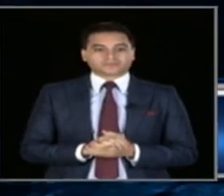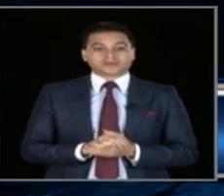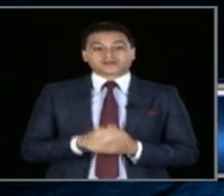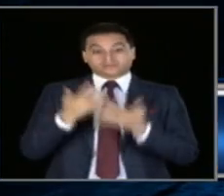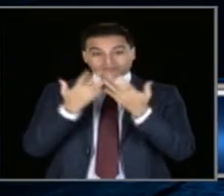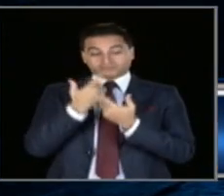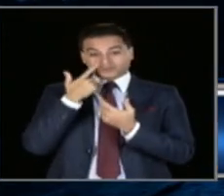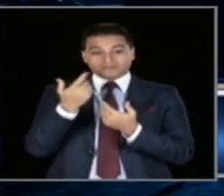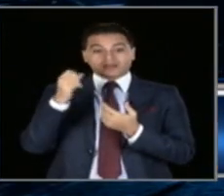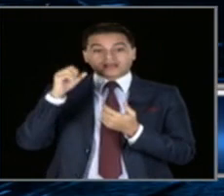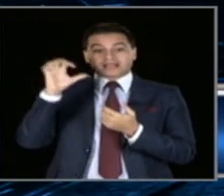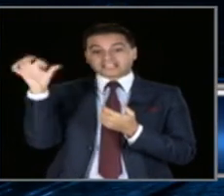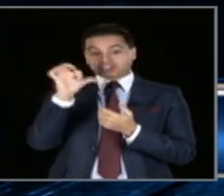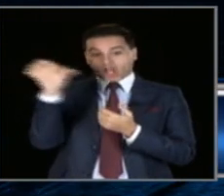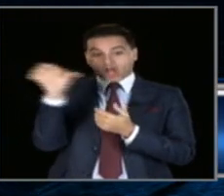حل المسألة الآتية،